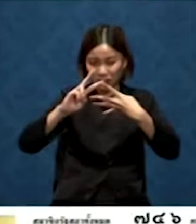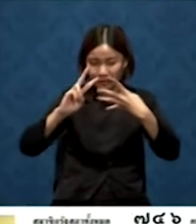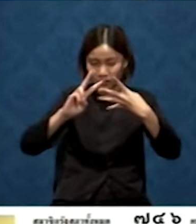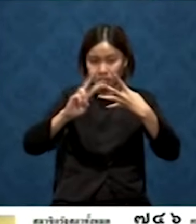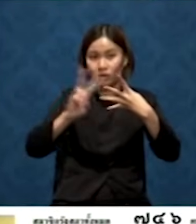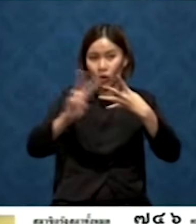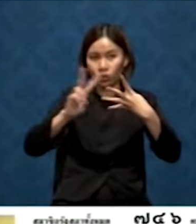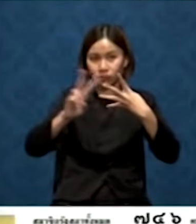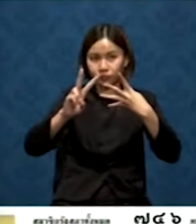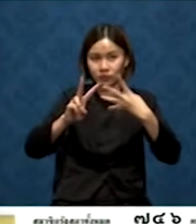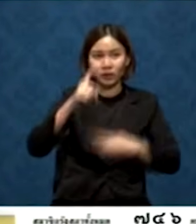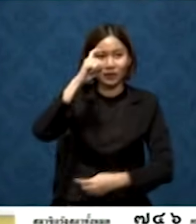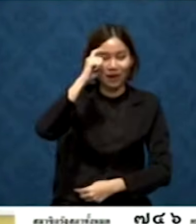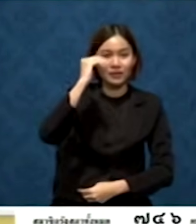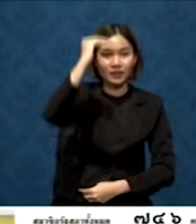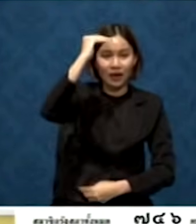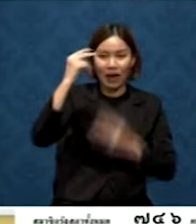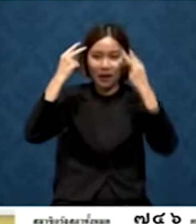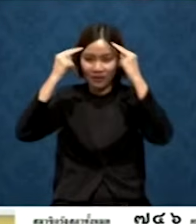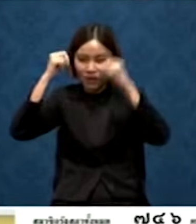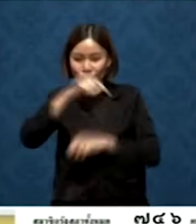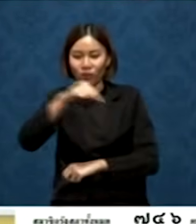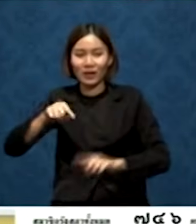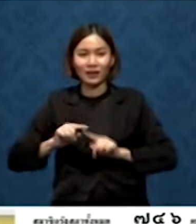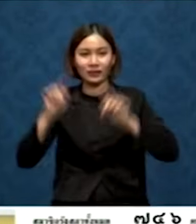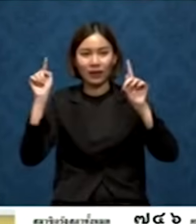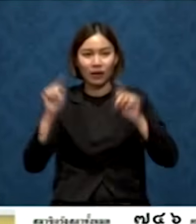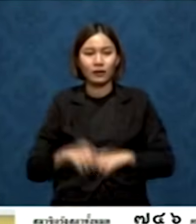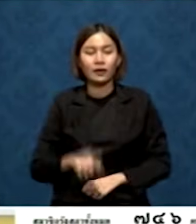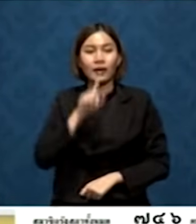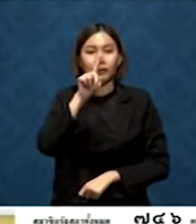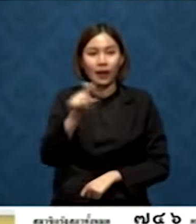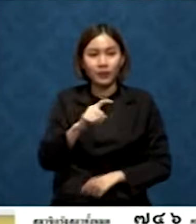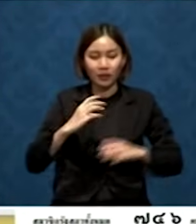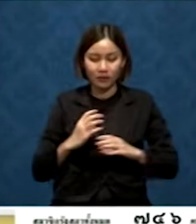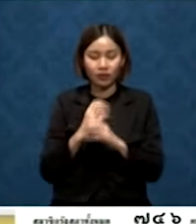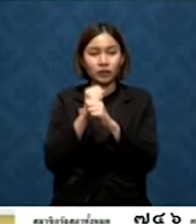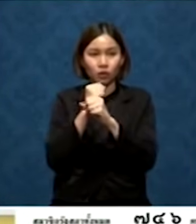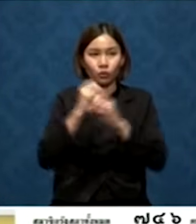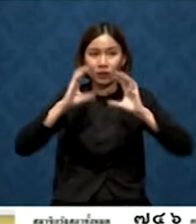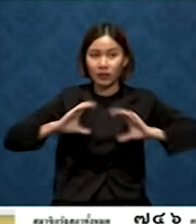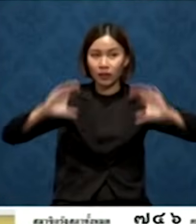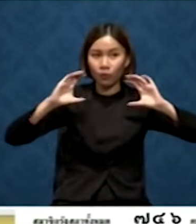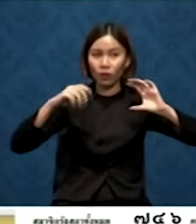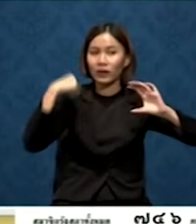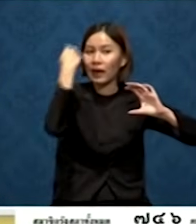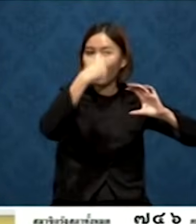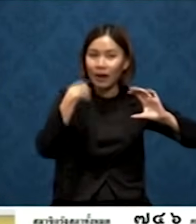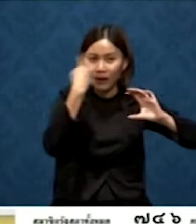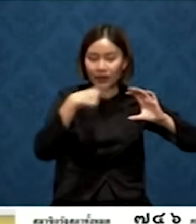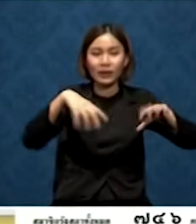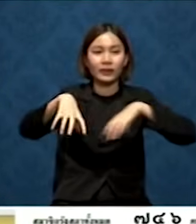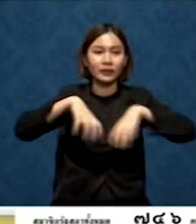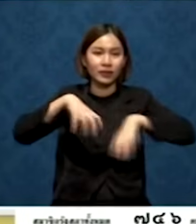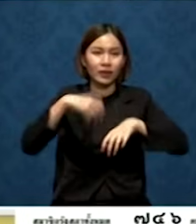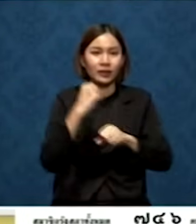เศรษฐาและนายกเศรษฐานนั้นมีความแตกต่างกันคือคำถามที่ว่าตกลงแล้วรัฐบาลจะให้ใครครับมาจัด